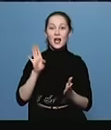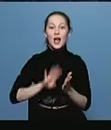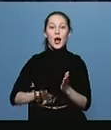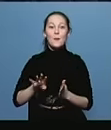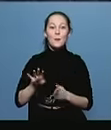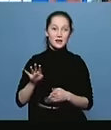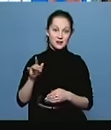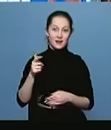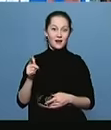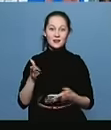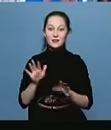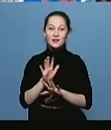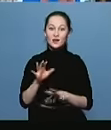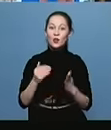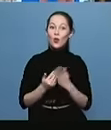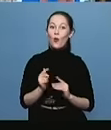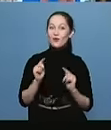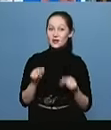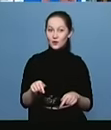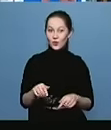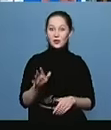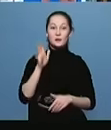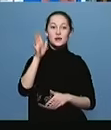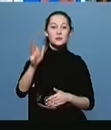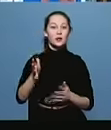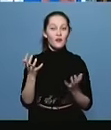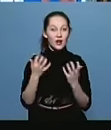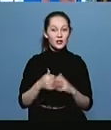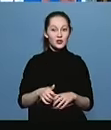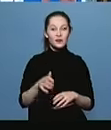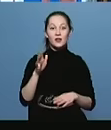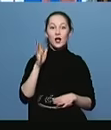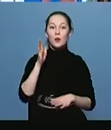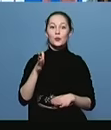новоселы. Рассчитаны уже на перспективу, где даже только выделены земельные участки